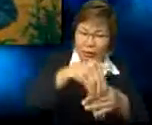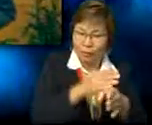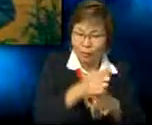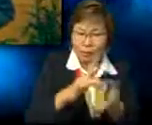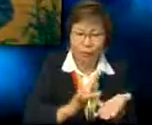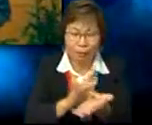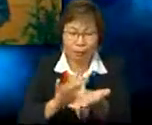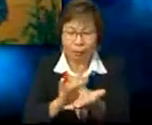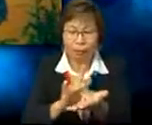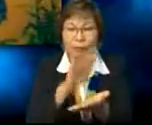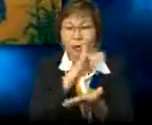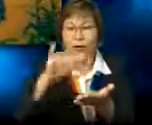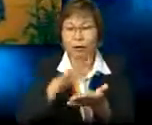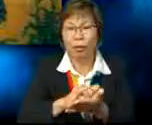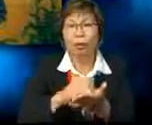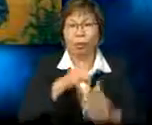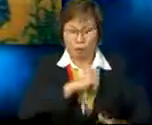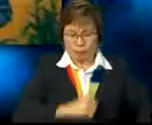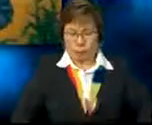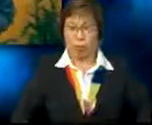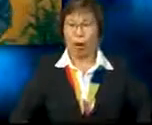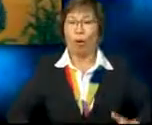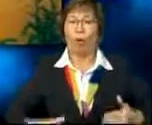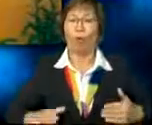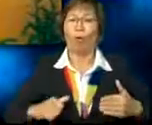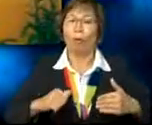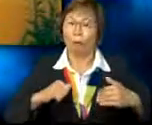bidang perubatan, iaitu pakar bedah ortopedi.